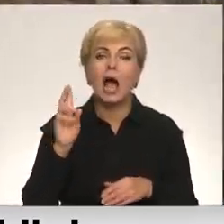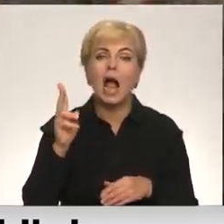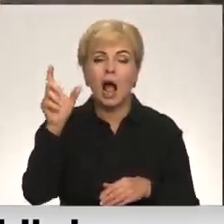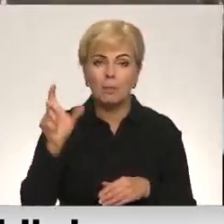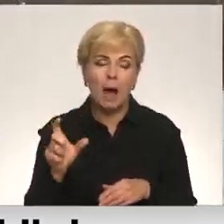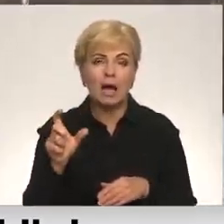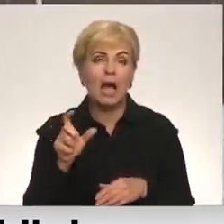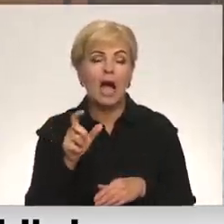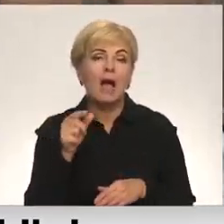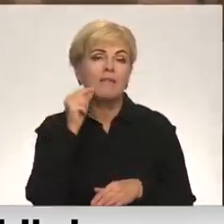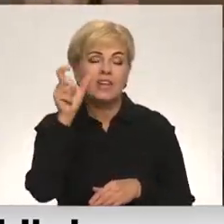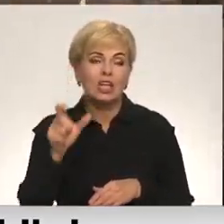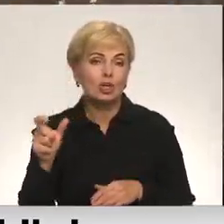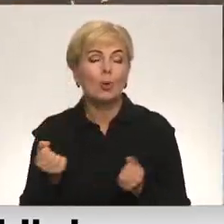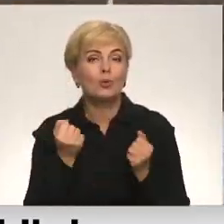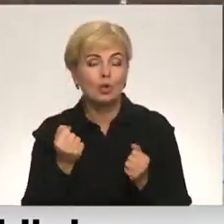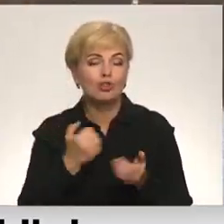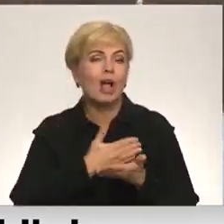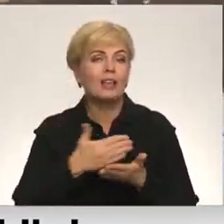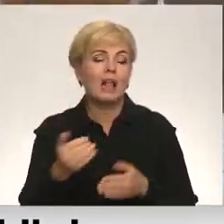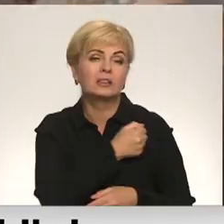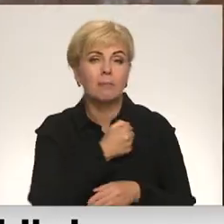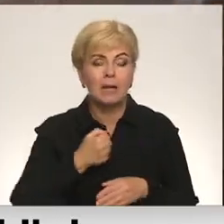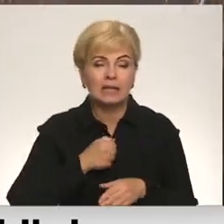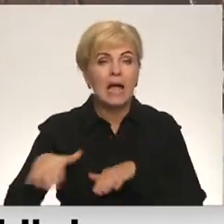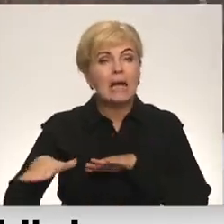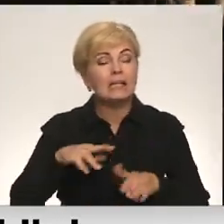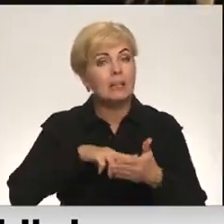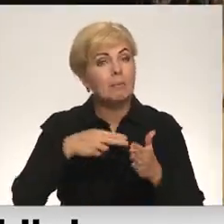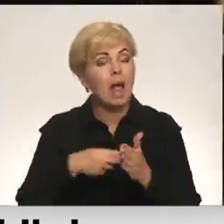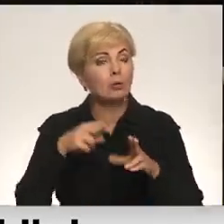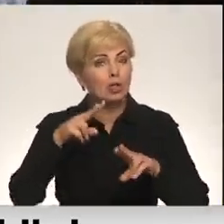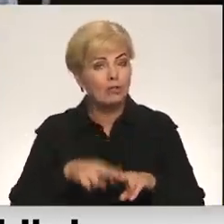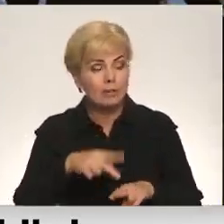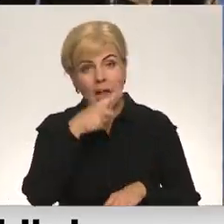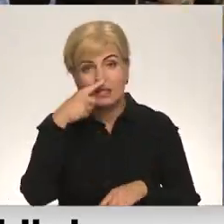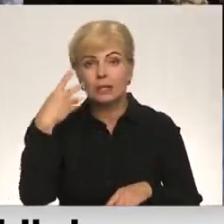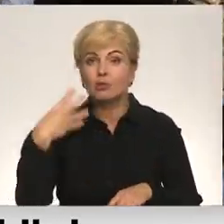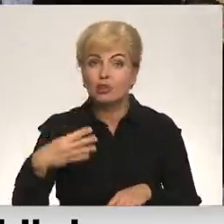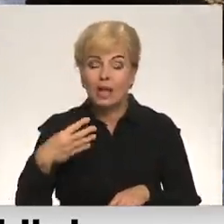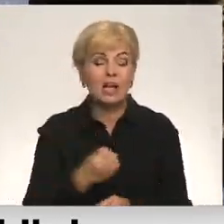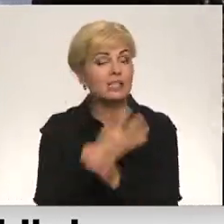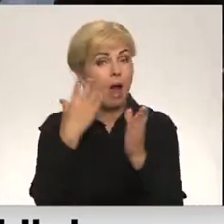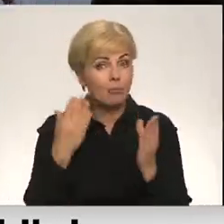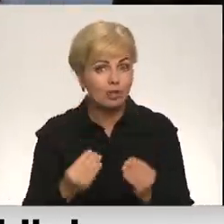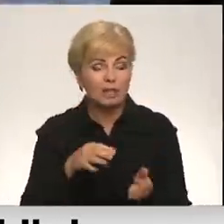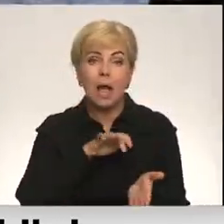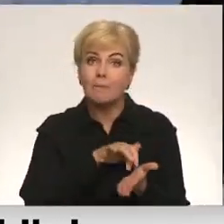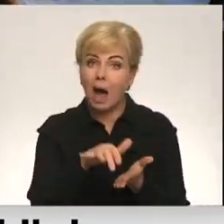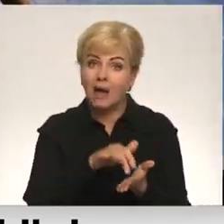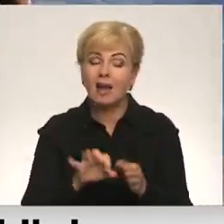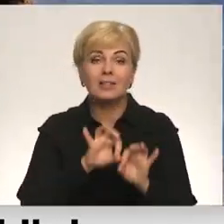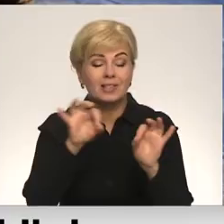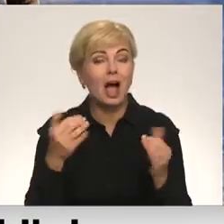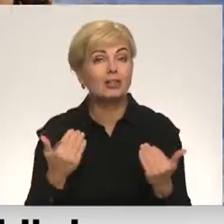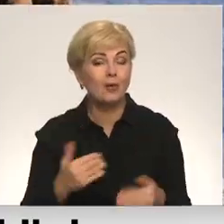viņa vīru uzturēšanās un tālākās militārās rīcības plānošanas vieta. Viņa 140. Dzimšanas dienā pārgājienu sāk